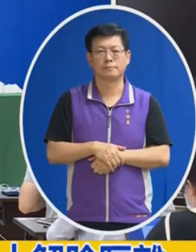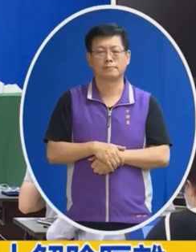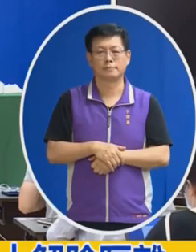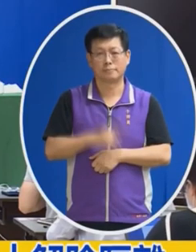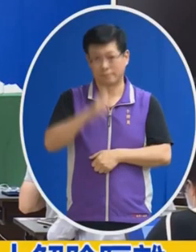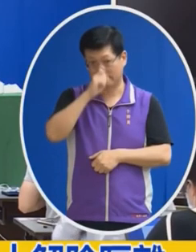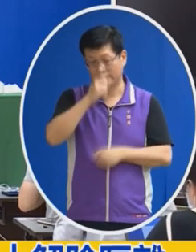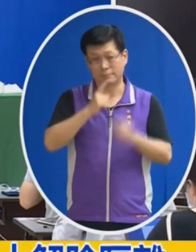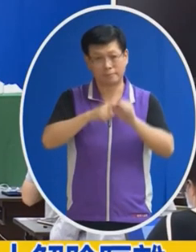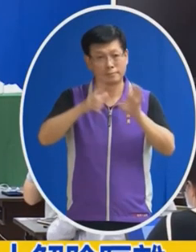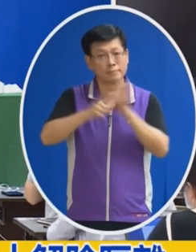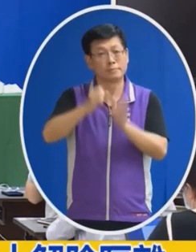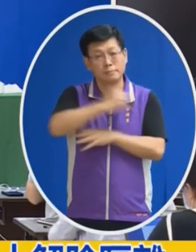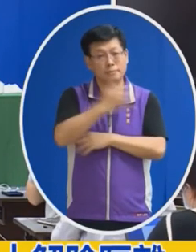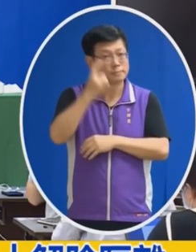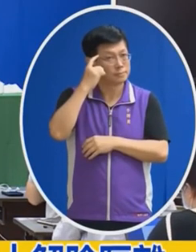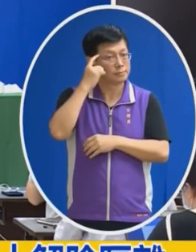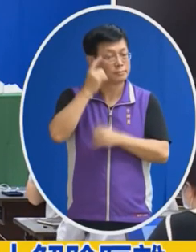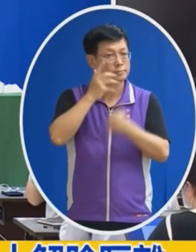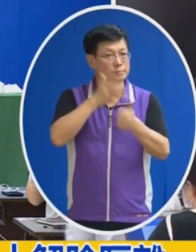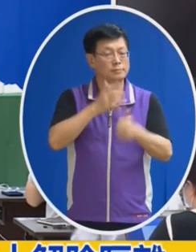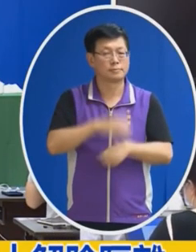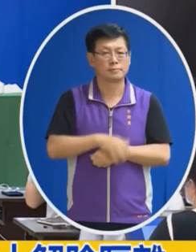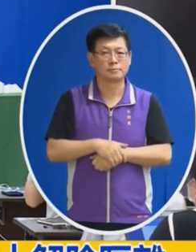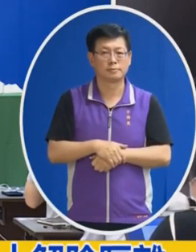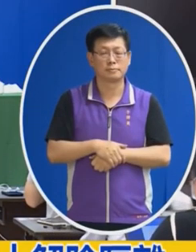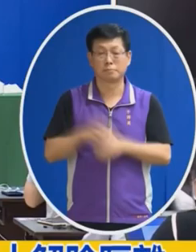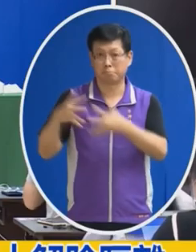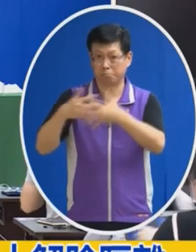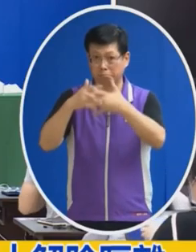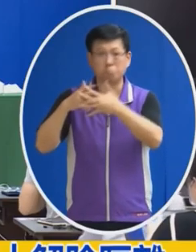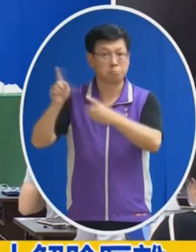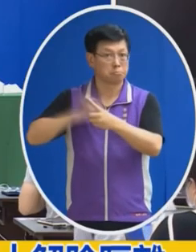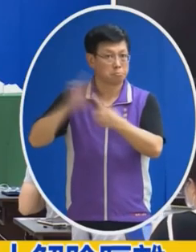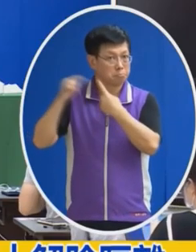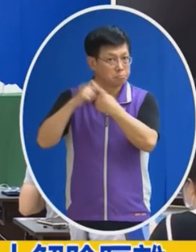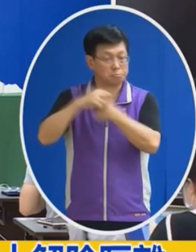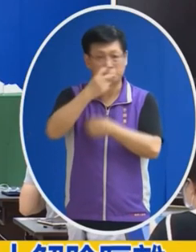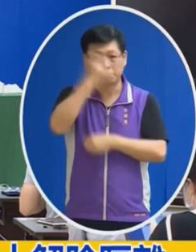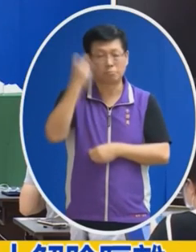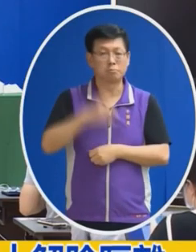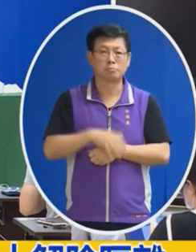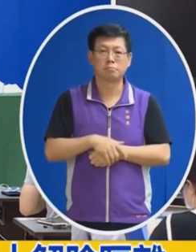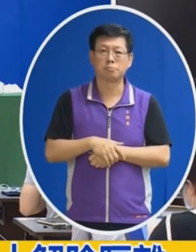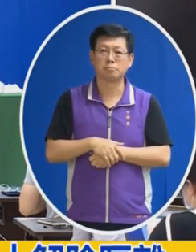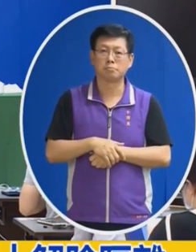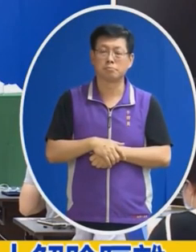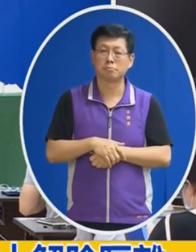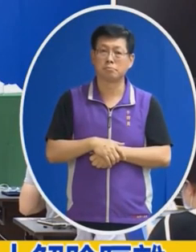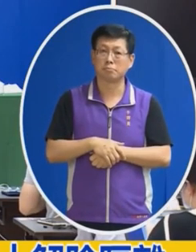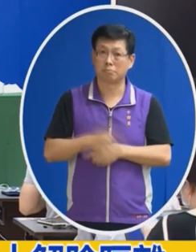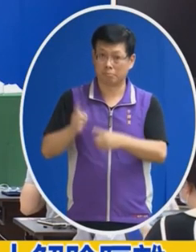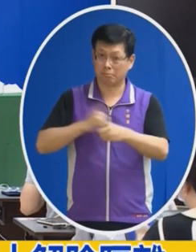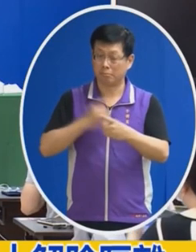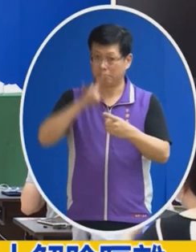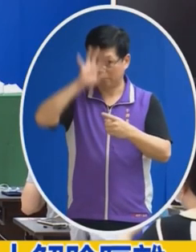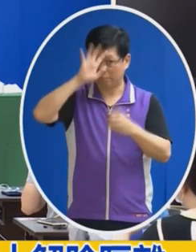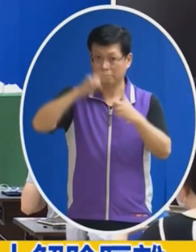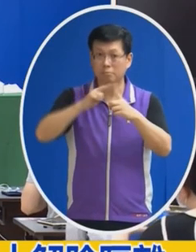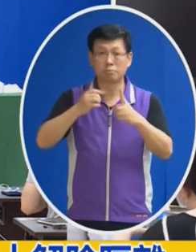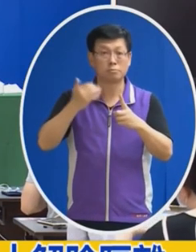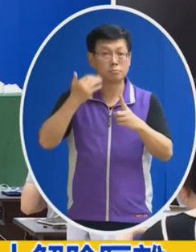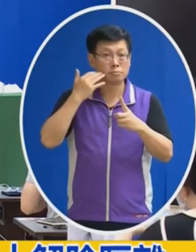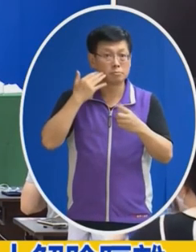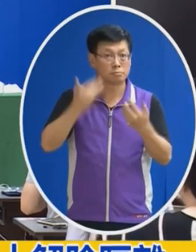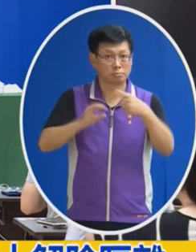你好，那个中国时报想请教，就是美国有研究发现就是他们这个患者当中接